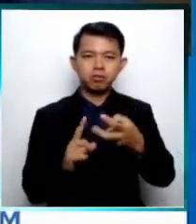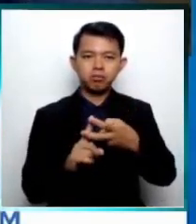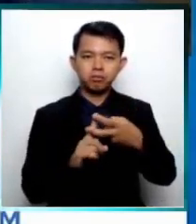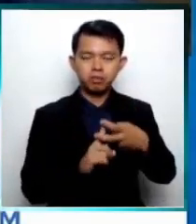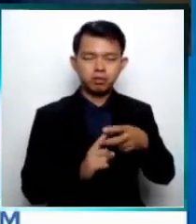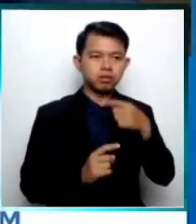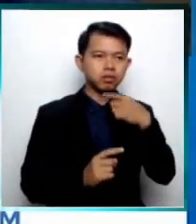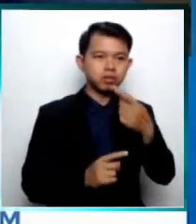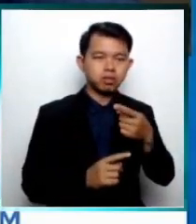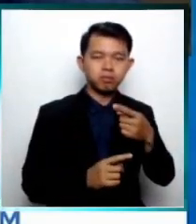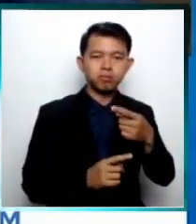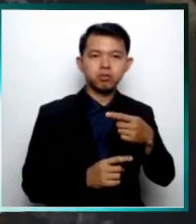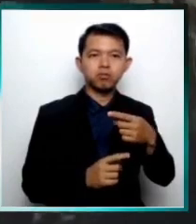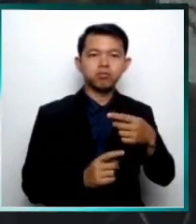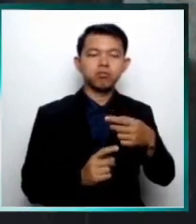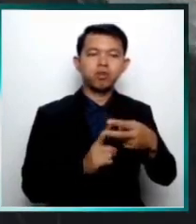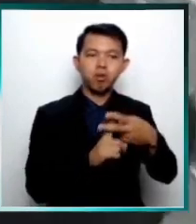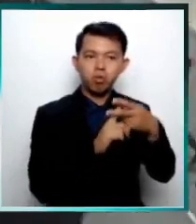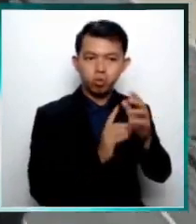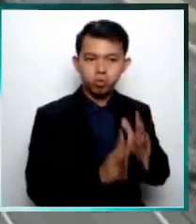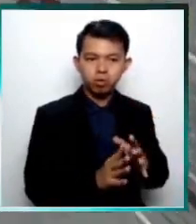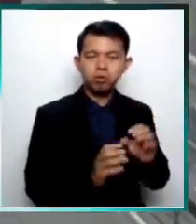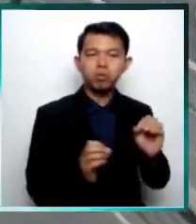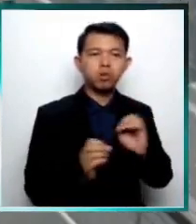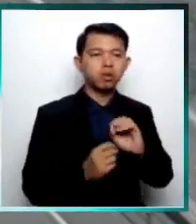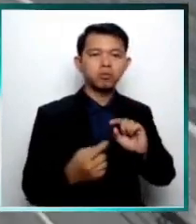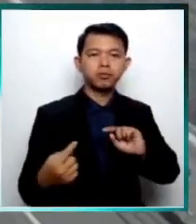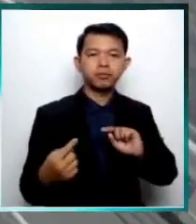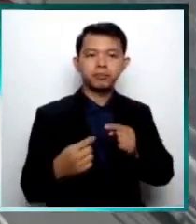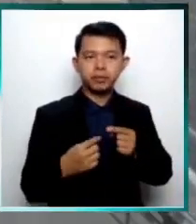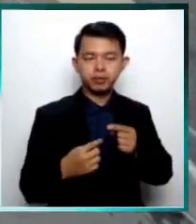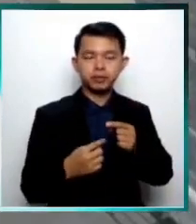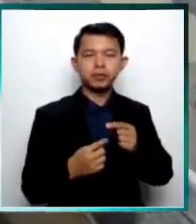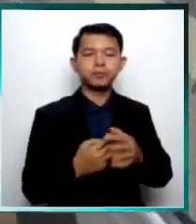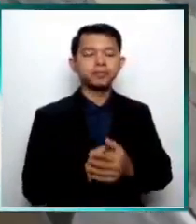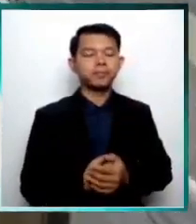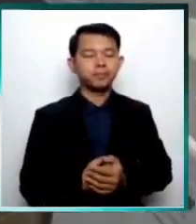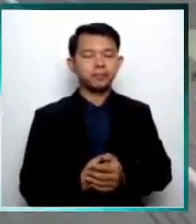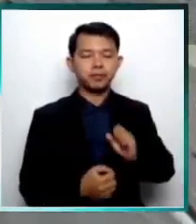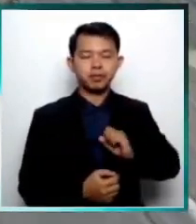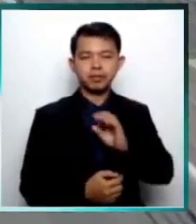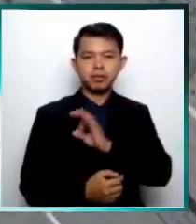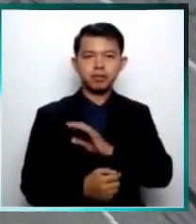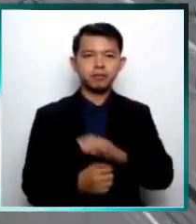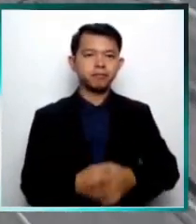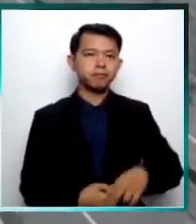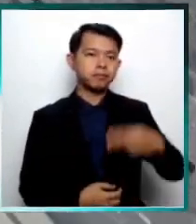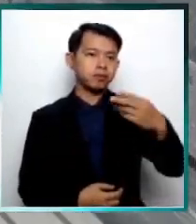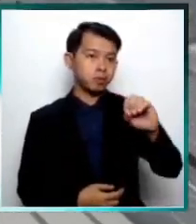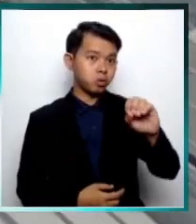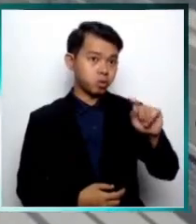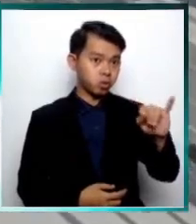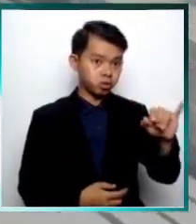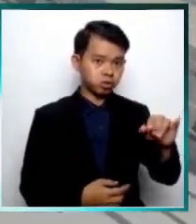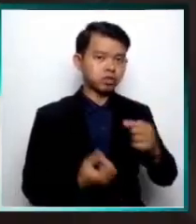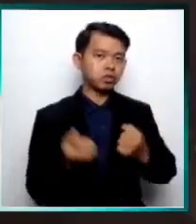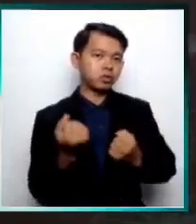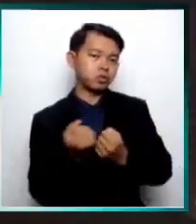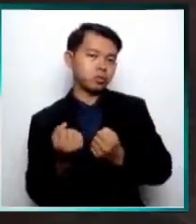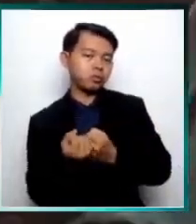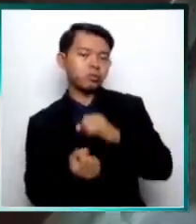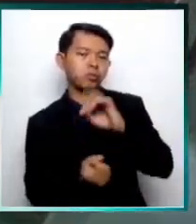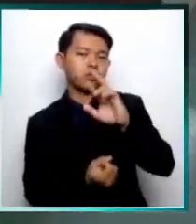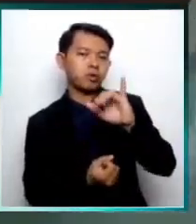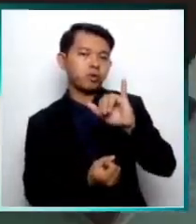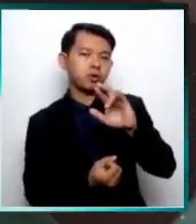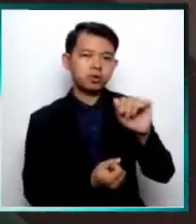foreign ng mga tripulante. Ang grupong Houthi ay kaalyado ng bansang Iran at mayroong malakas na puwersa sa Arab Peninsula. Sabi